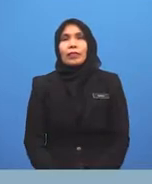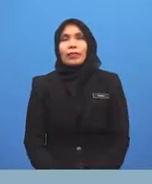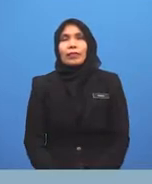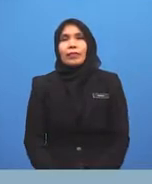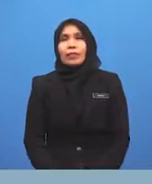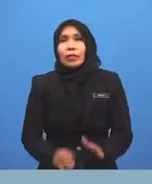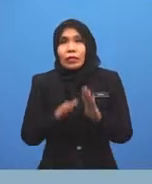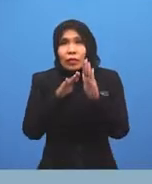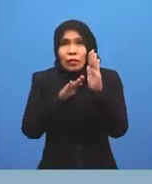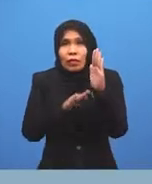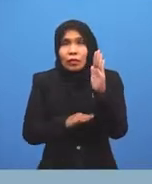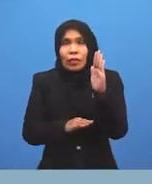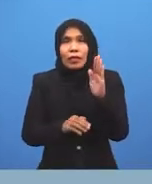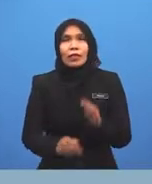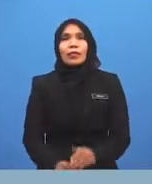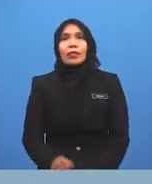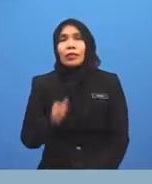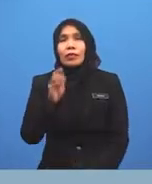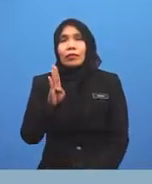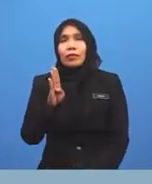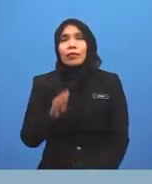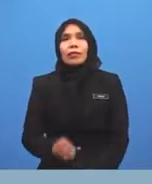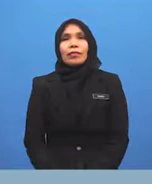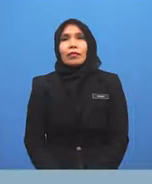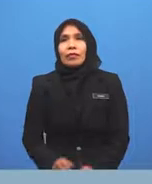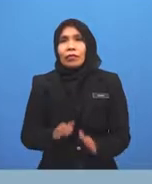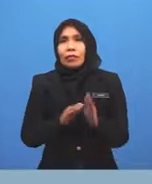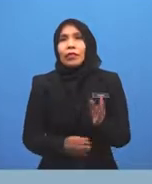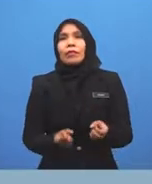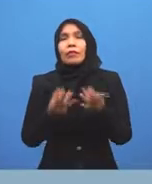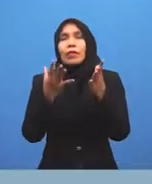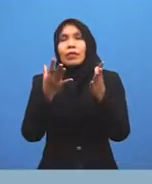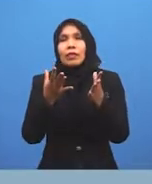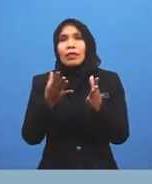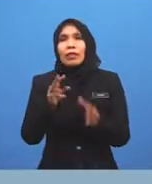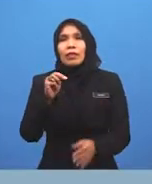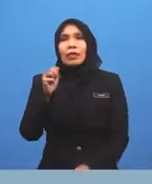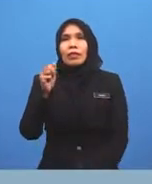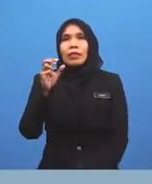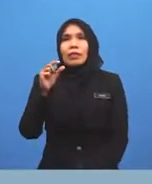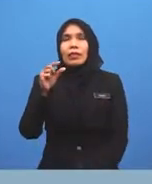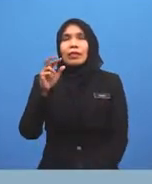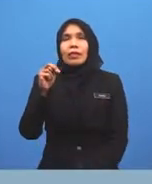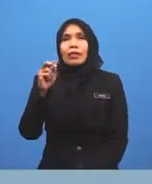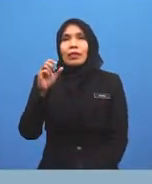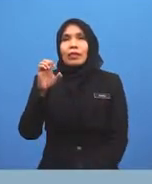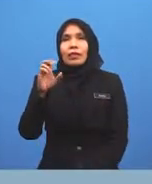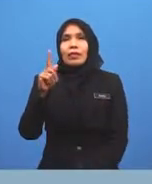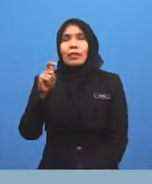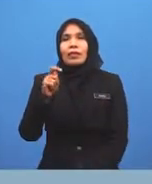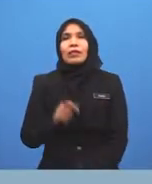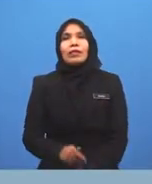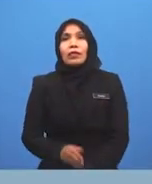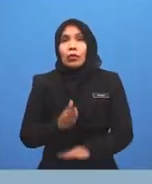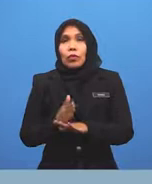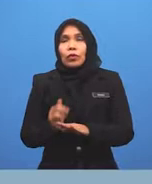Semakin ke bawah pergerakan bahagian AB, semakin banyak flux magnet yang terpotong. Ini